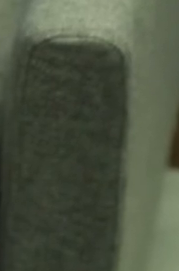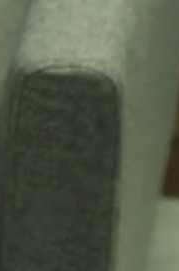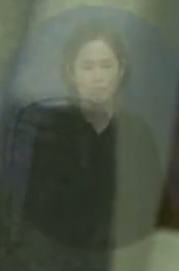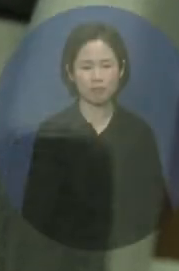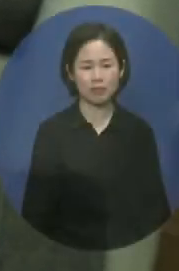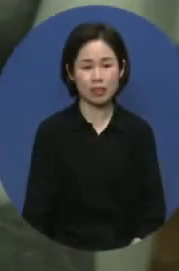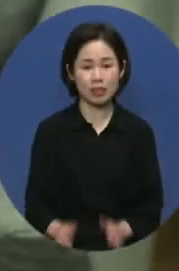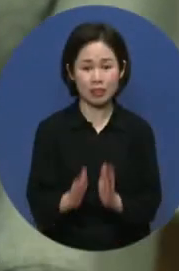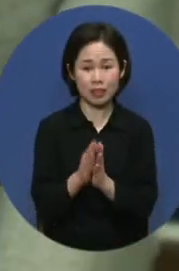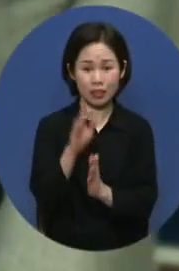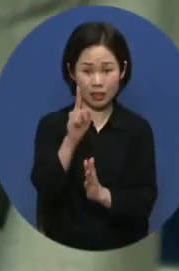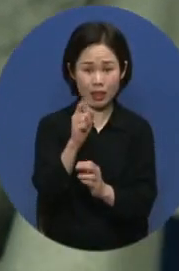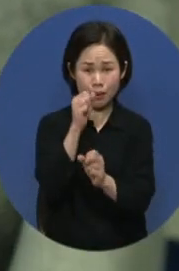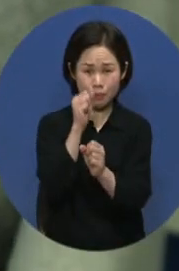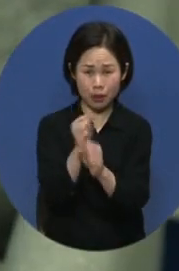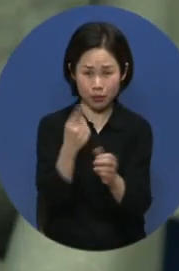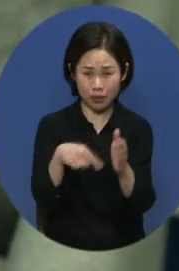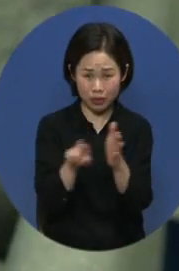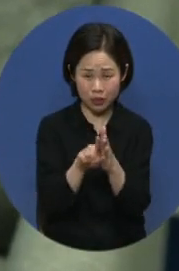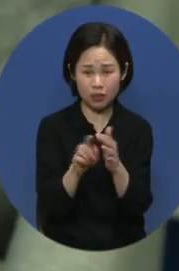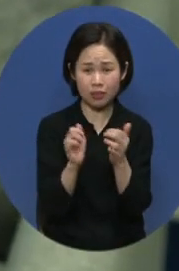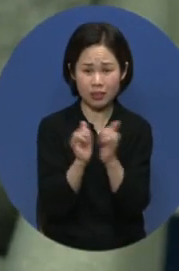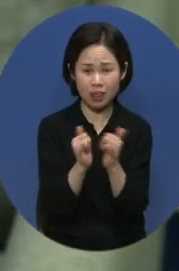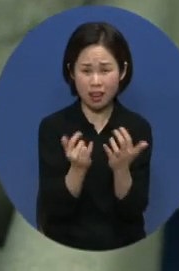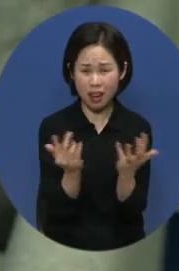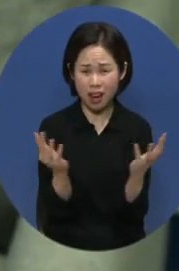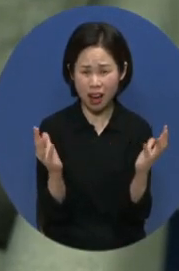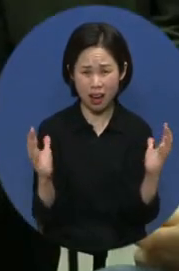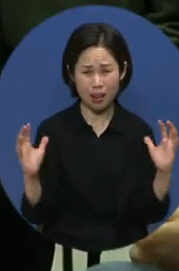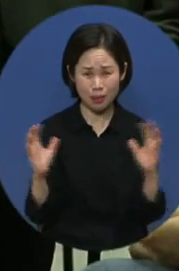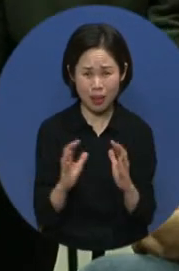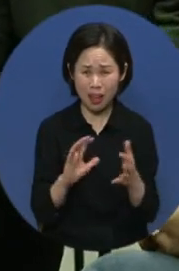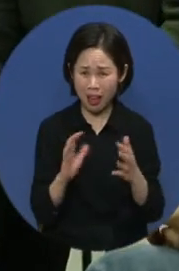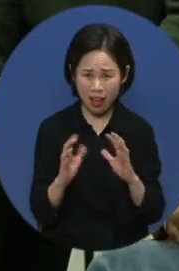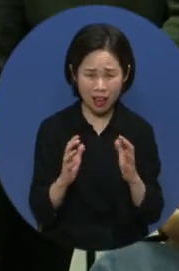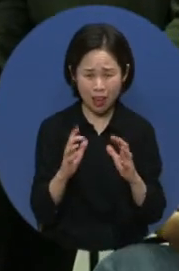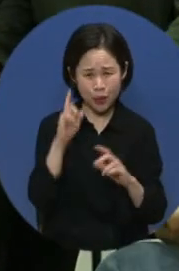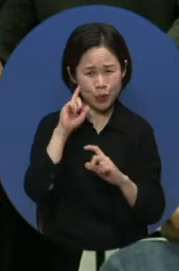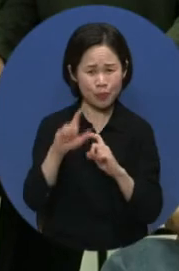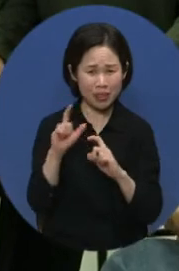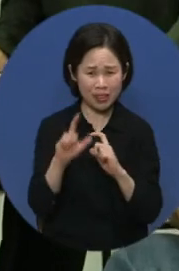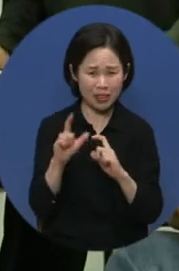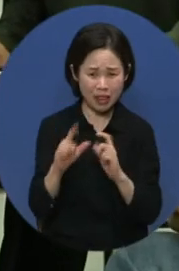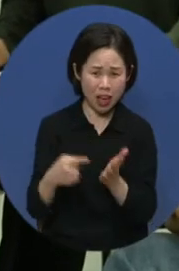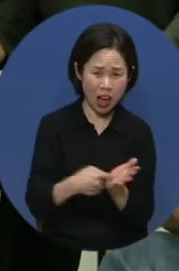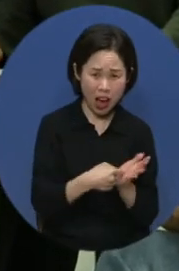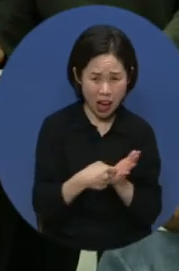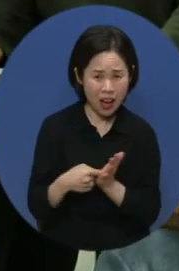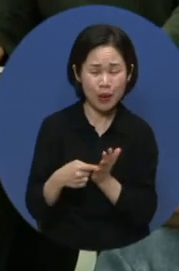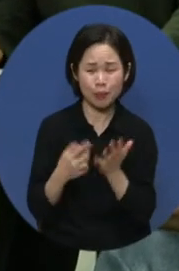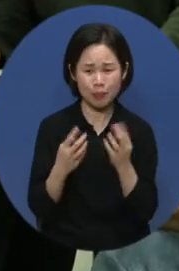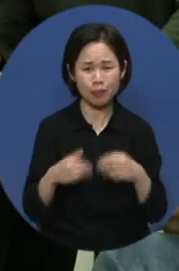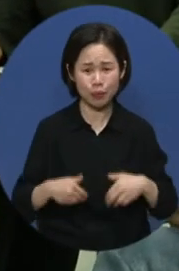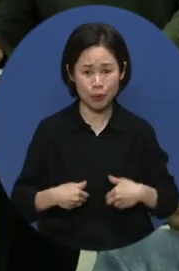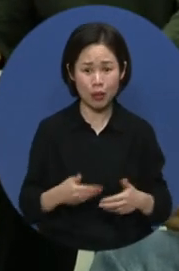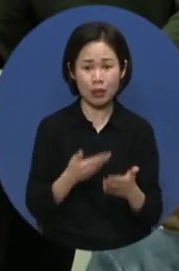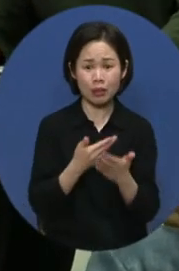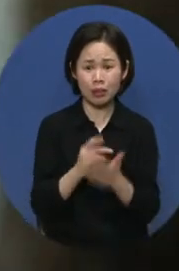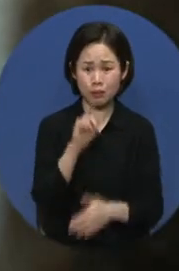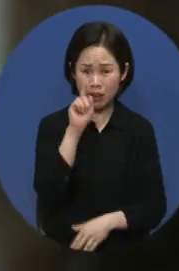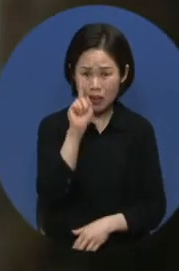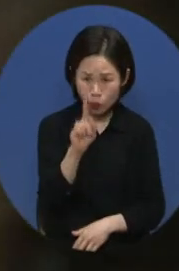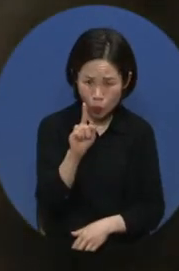책의 한 권이 만들어지기까지 여러 사람의 의견과 고민이 필요한데요. 한 장의 그림까지도